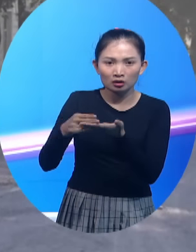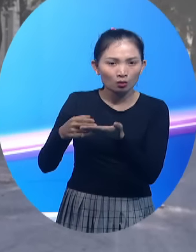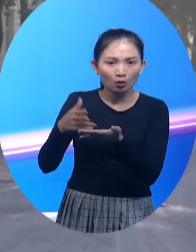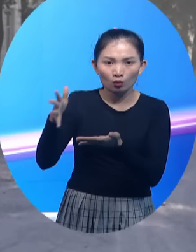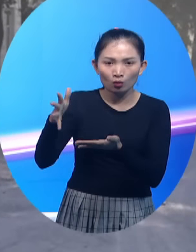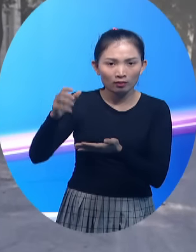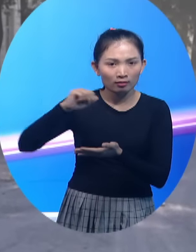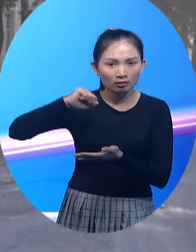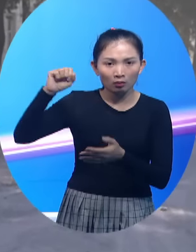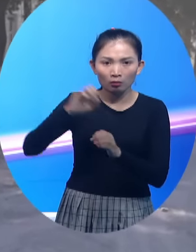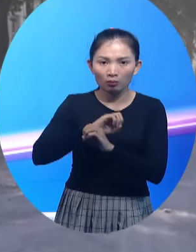công